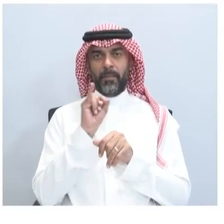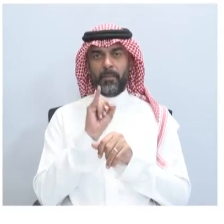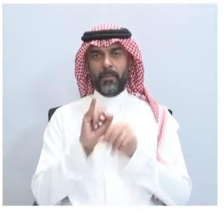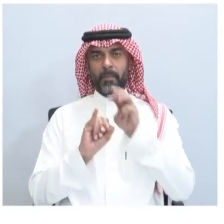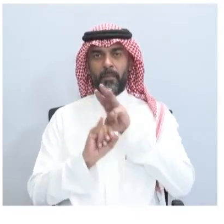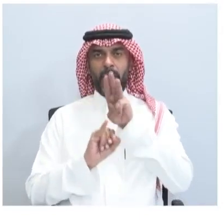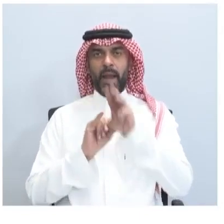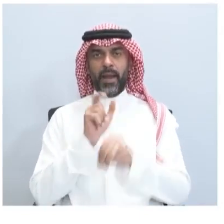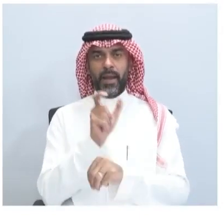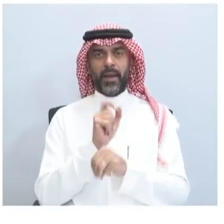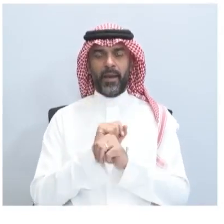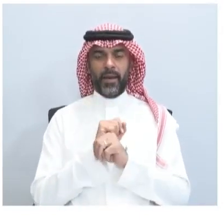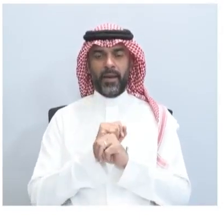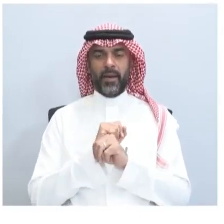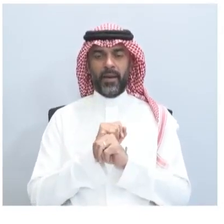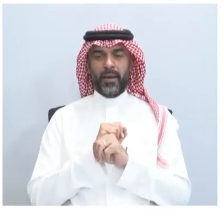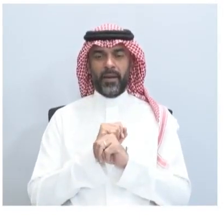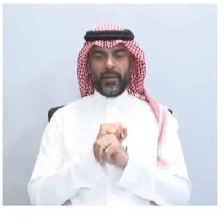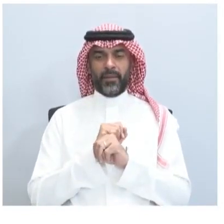تخصص فيه وهنا